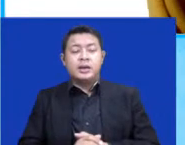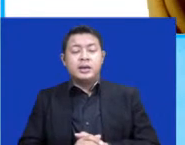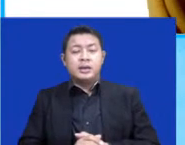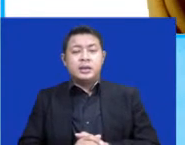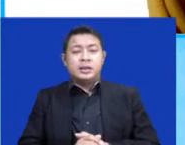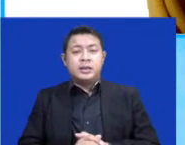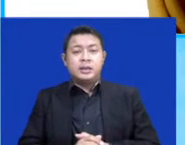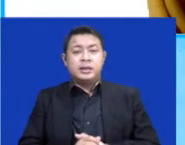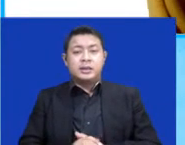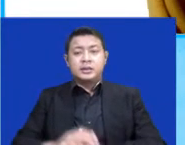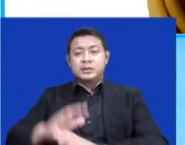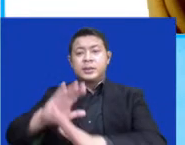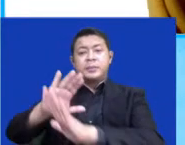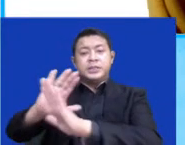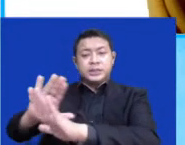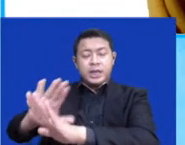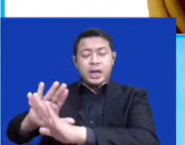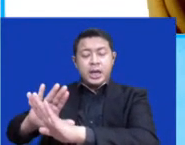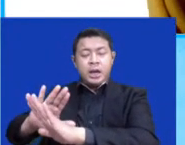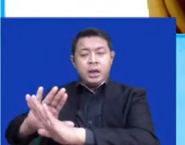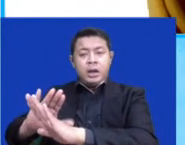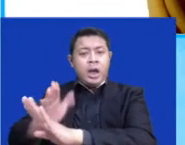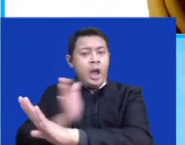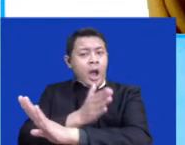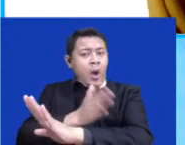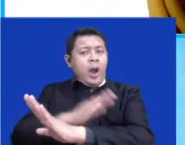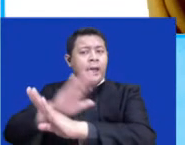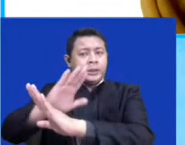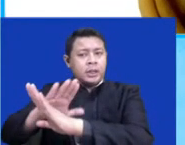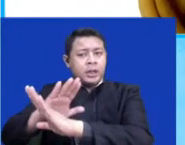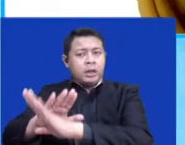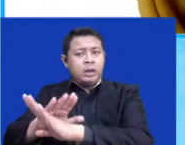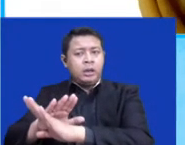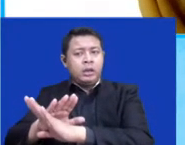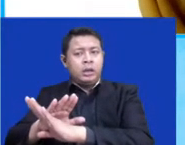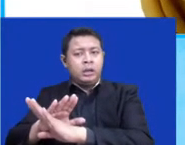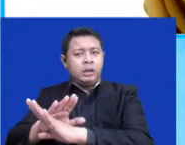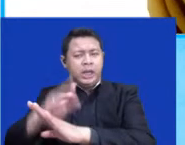preventif. Hmm. Jadi itu background-nya